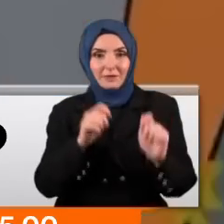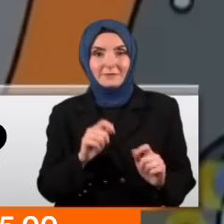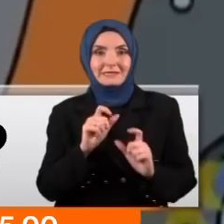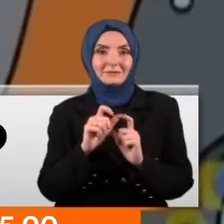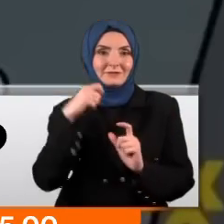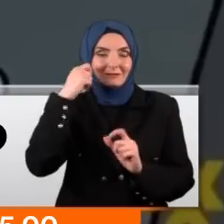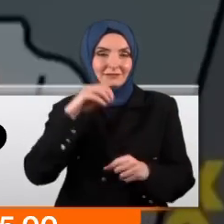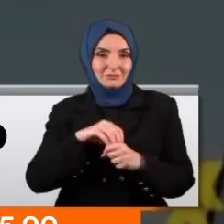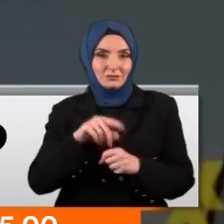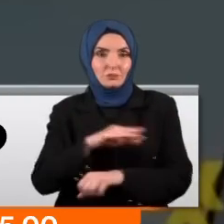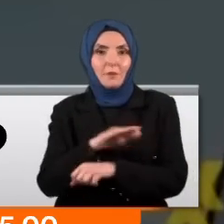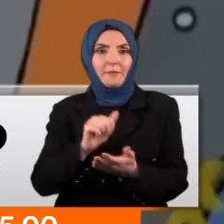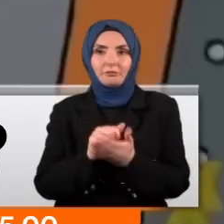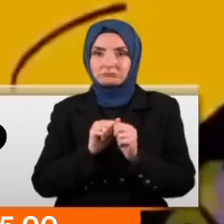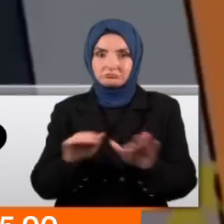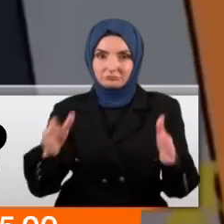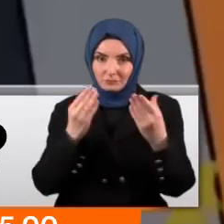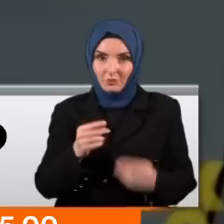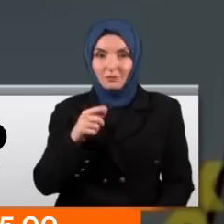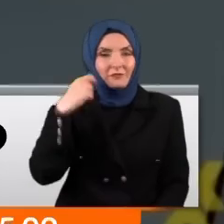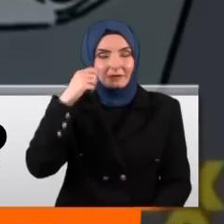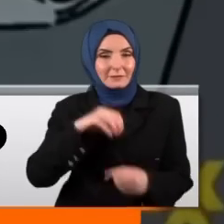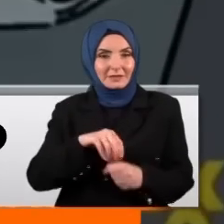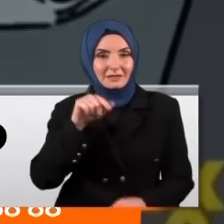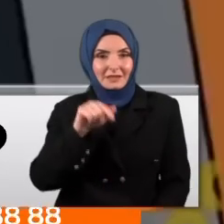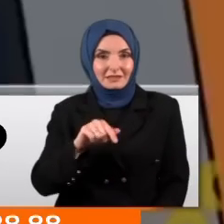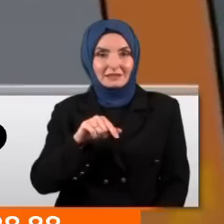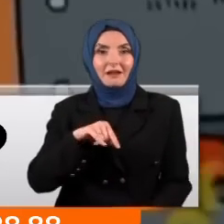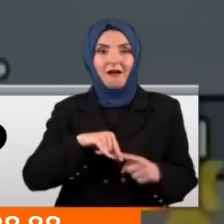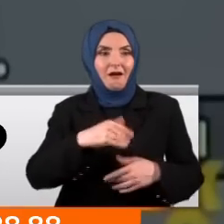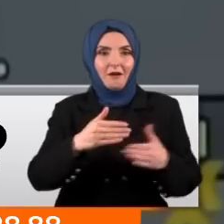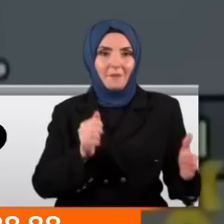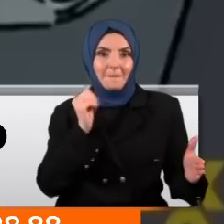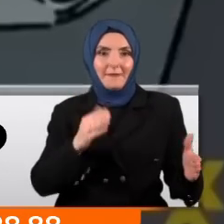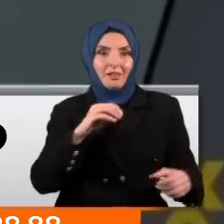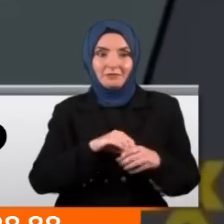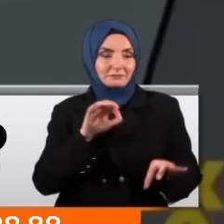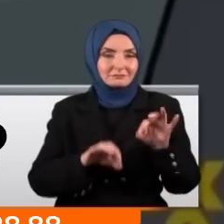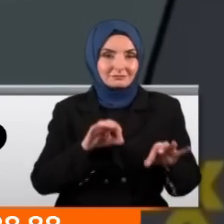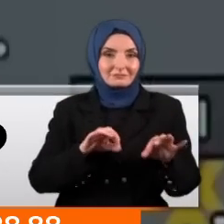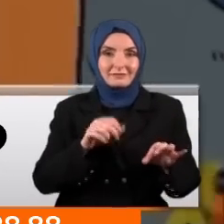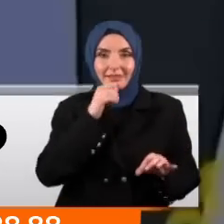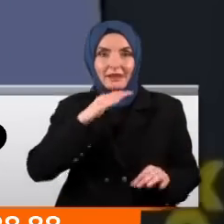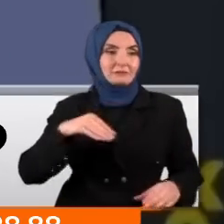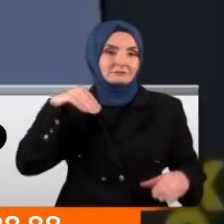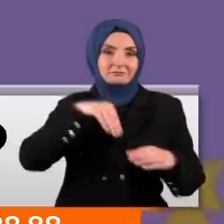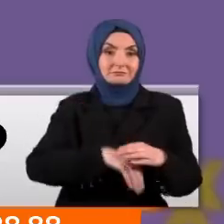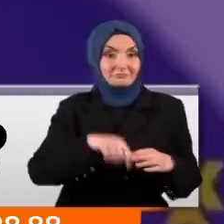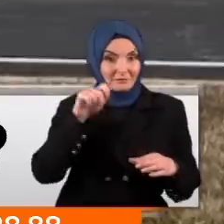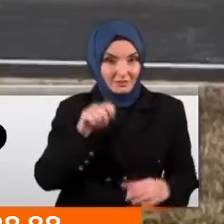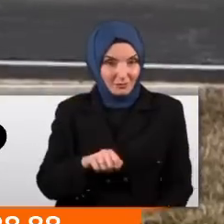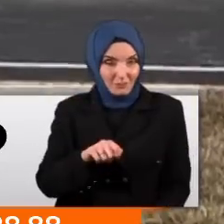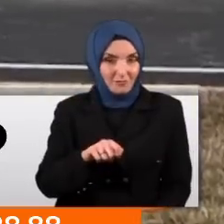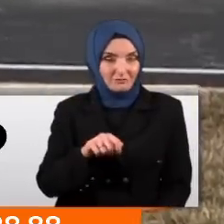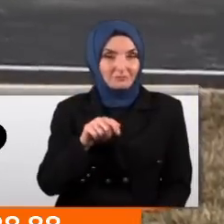o bölümde Simpson biraz yine peşinde denize dalıyor ve oksijeni tükeniyordu ne yazık ki taytın Yolcuları onun kadar şanslı